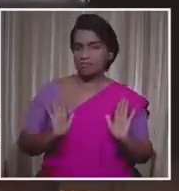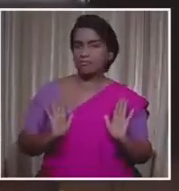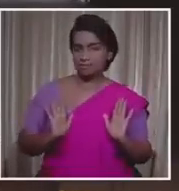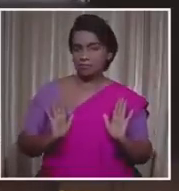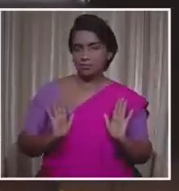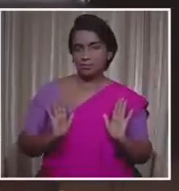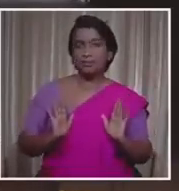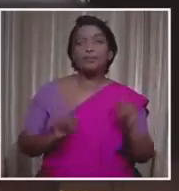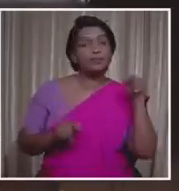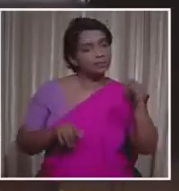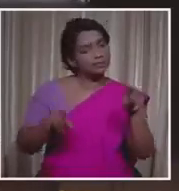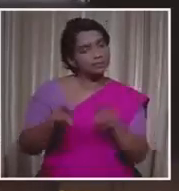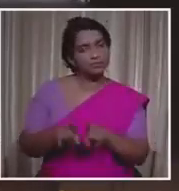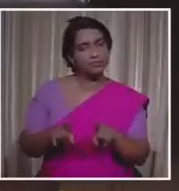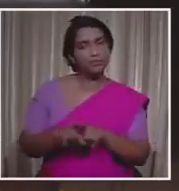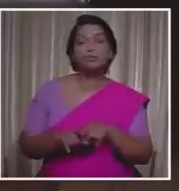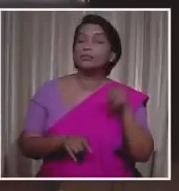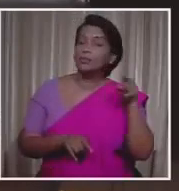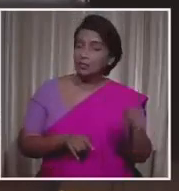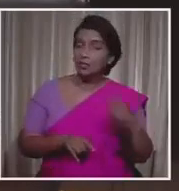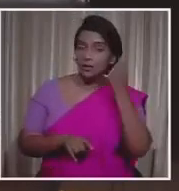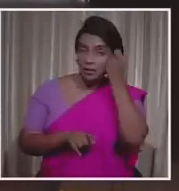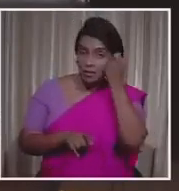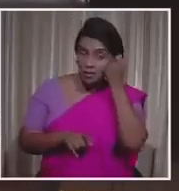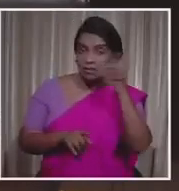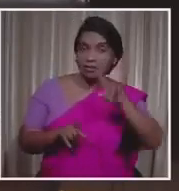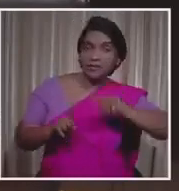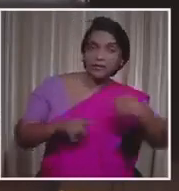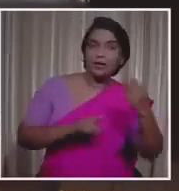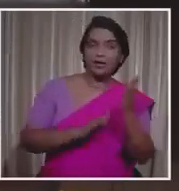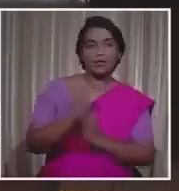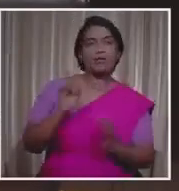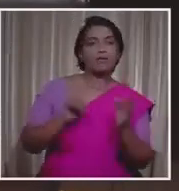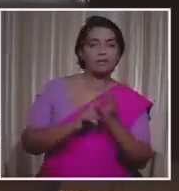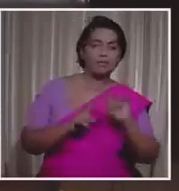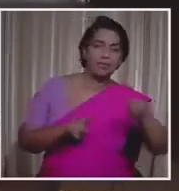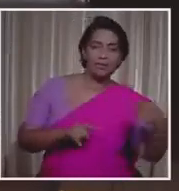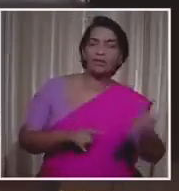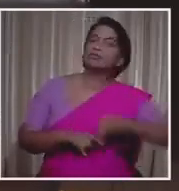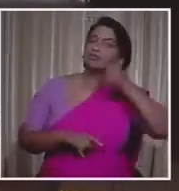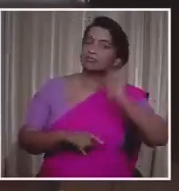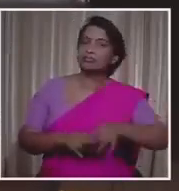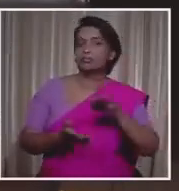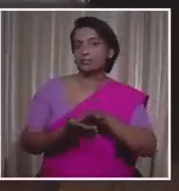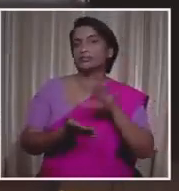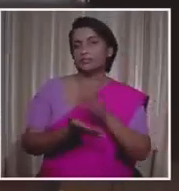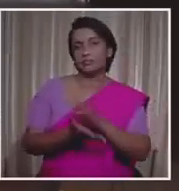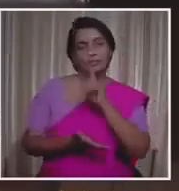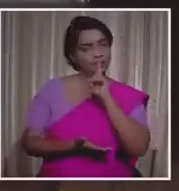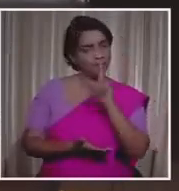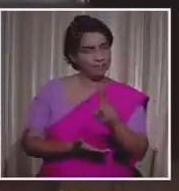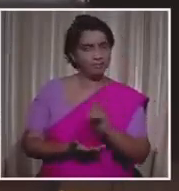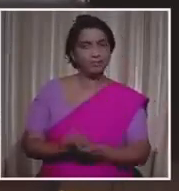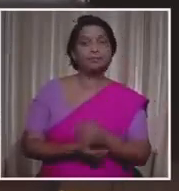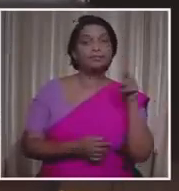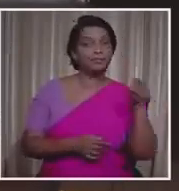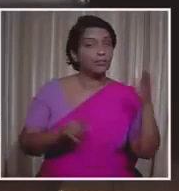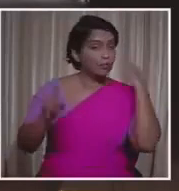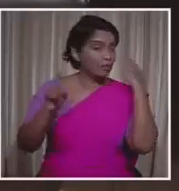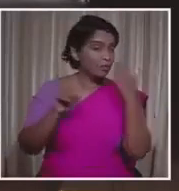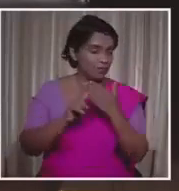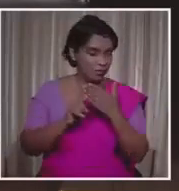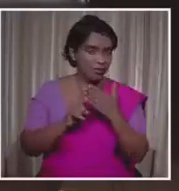සිටිය යුතුයි. ඒ අතරම ඒ යෝජනාව වෙනත් මන්ත්‍රීවරයෙකු විසින් ස්ථිර කරනු ලැබිය යුතුයි. ඒ